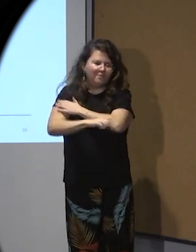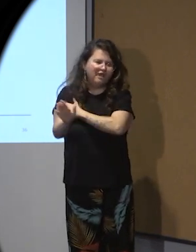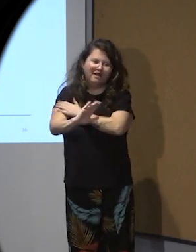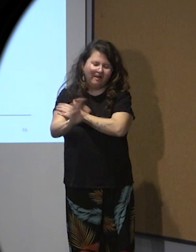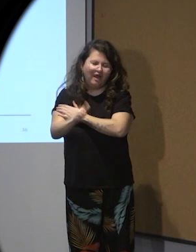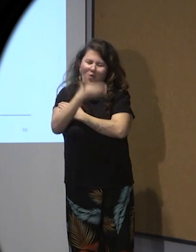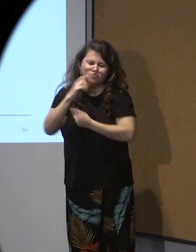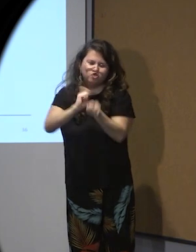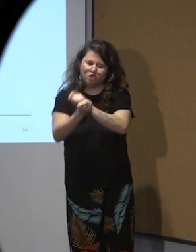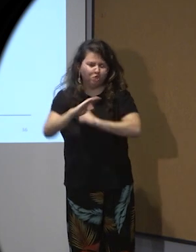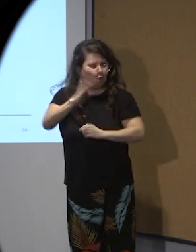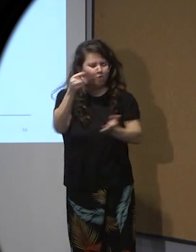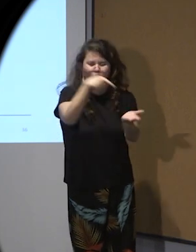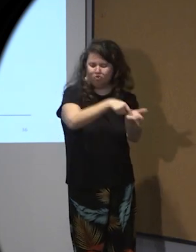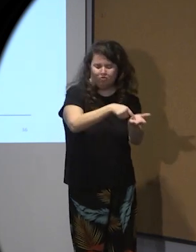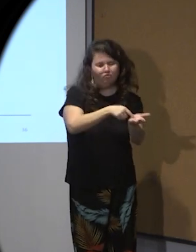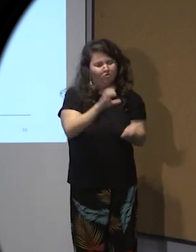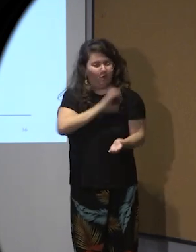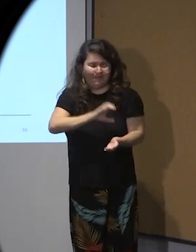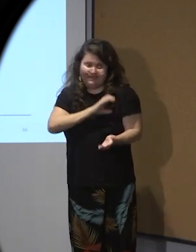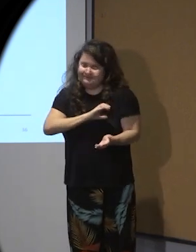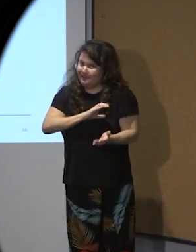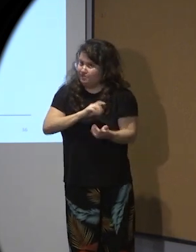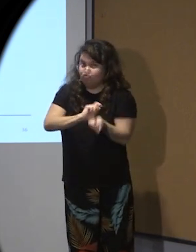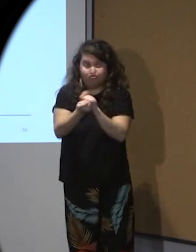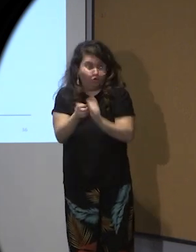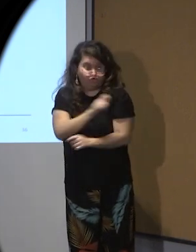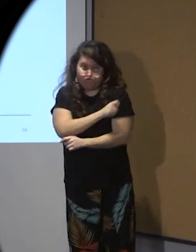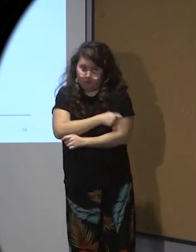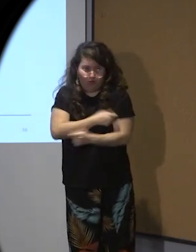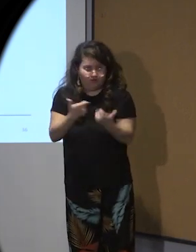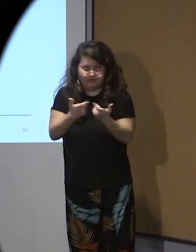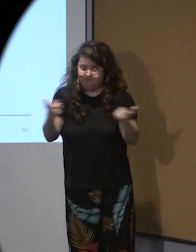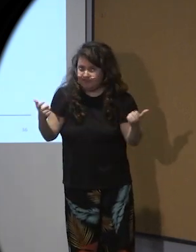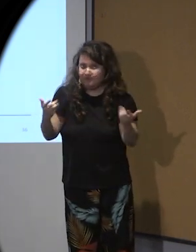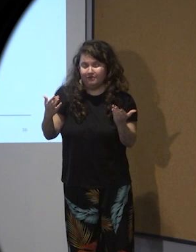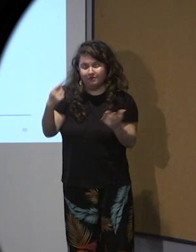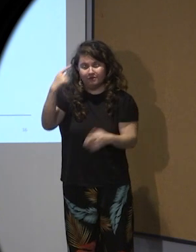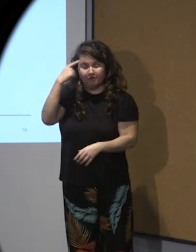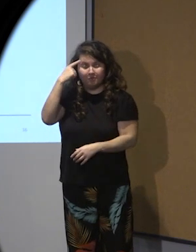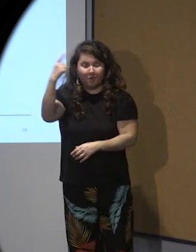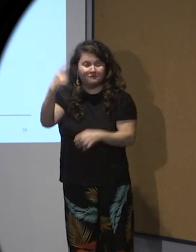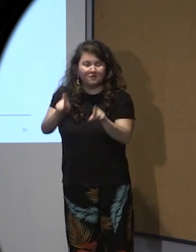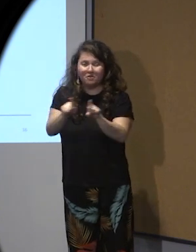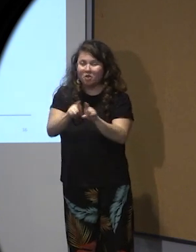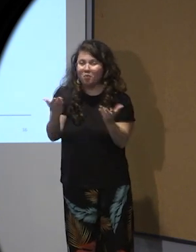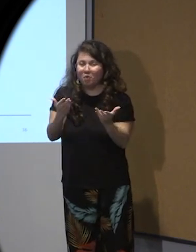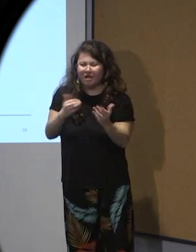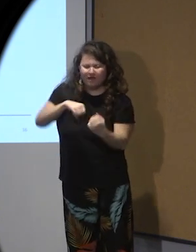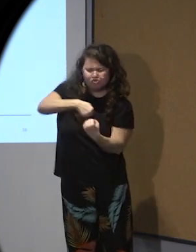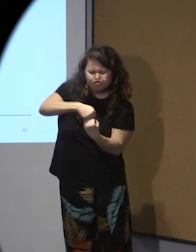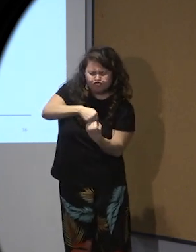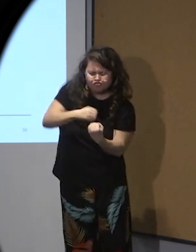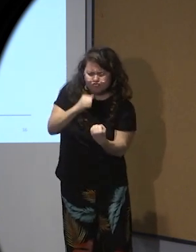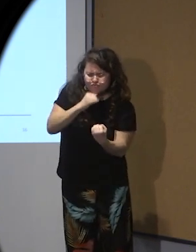Voilà, Oui, il va faut falloir changer de diversifier lieu. son Ouais. sport et pas faire une focalisation là-dessus. C'est comme quelqu'un qui a des petits problèmes de genoux et